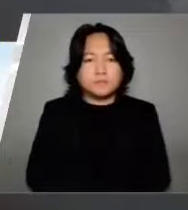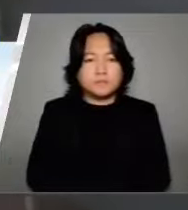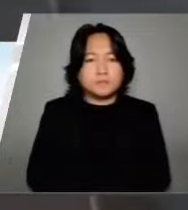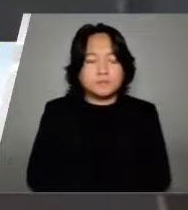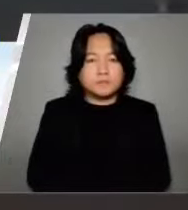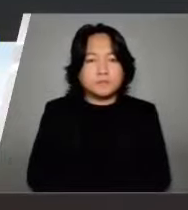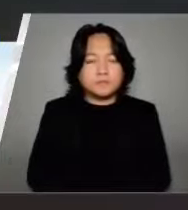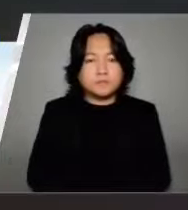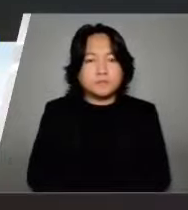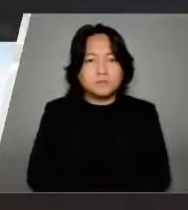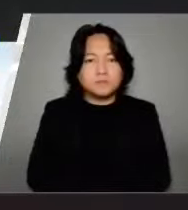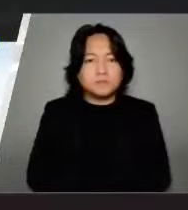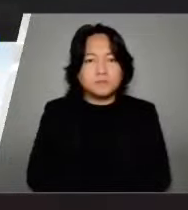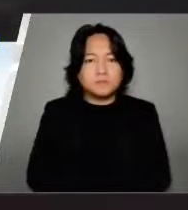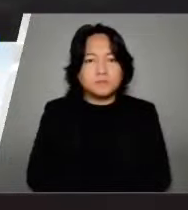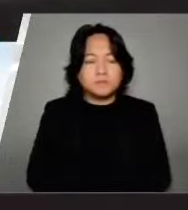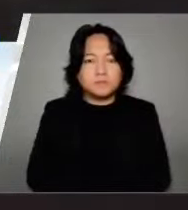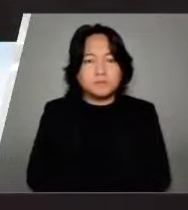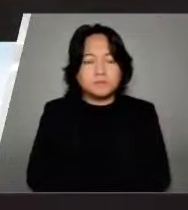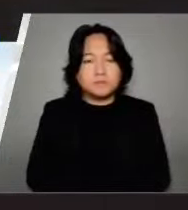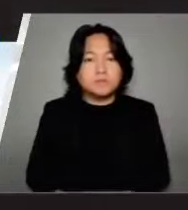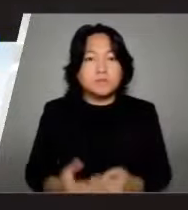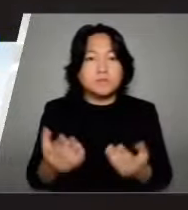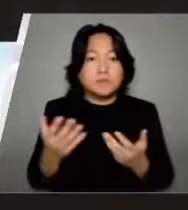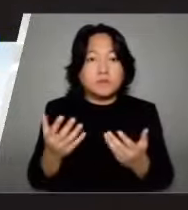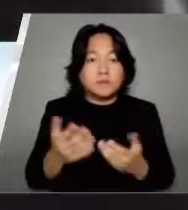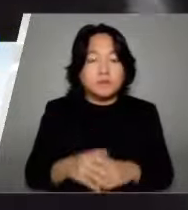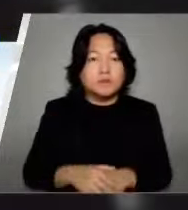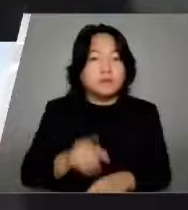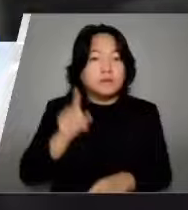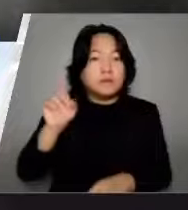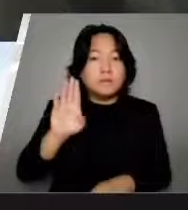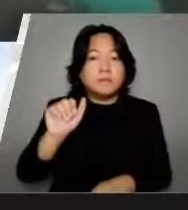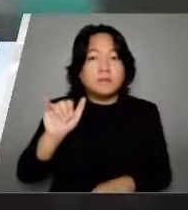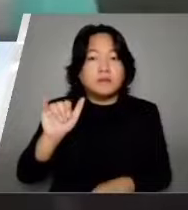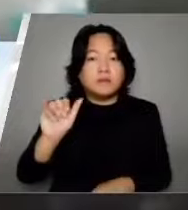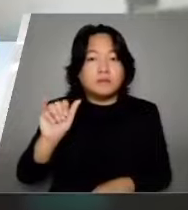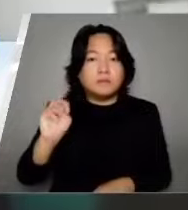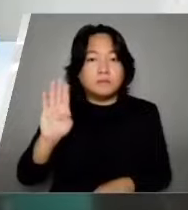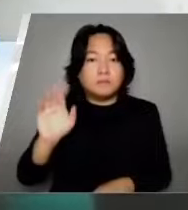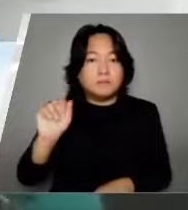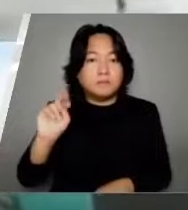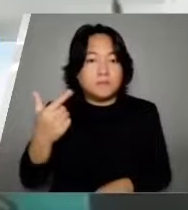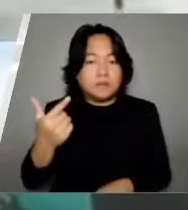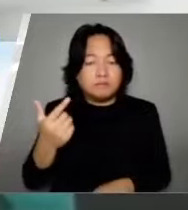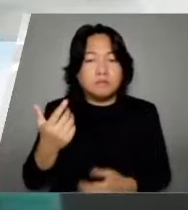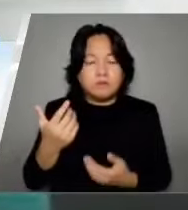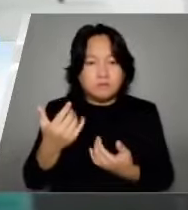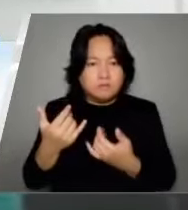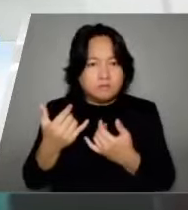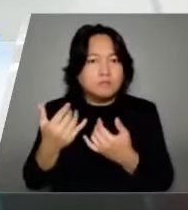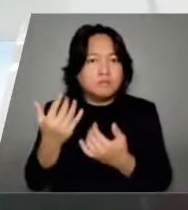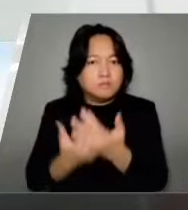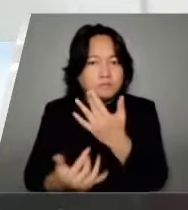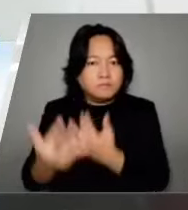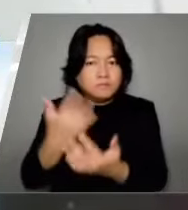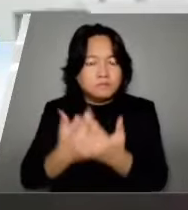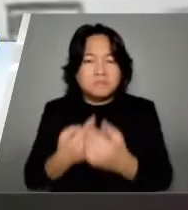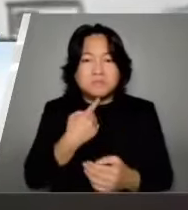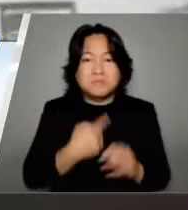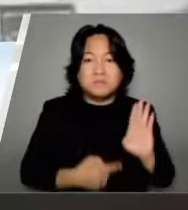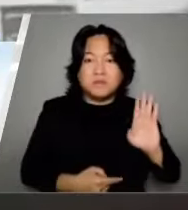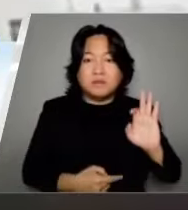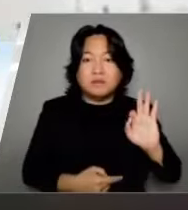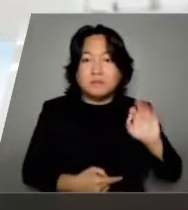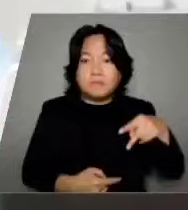Sa bayan naman ng Bayambang, isang commercial establishment ang nasunog. Ayon sa BFP, hininalang nagmula ang apoy sa ikalawang palapag kung